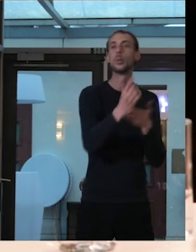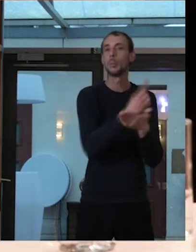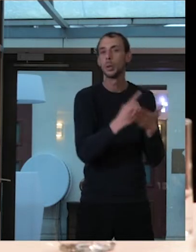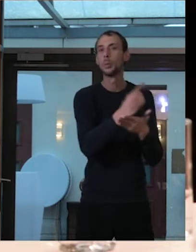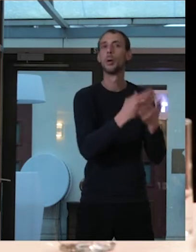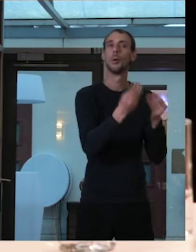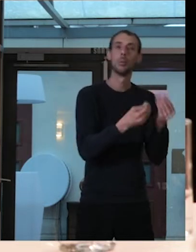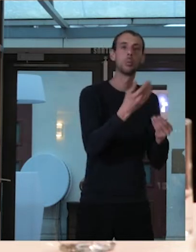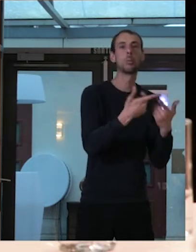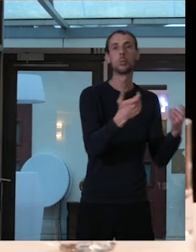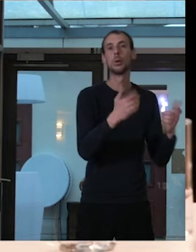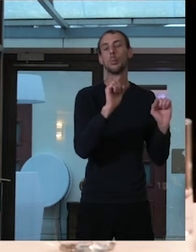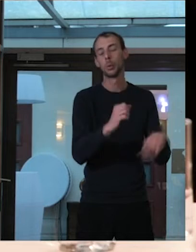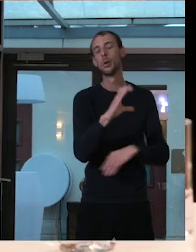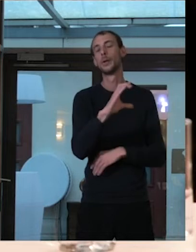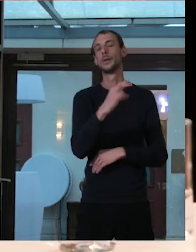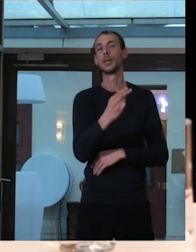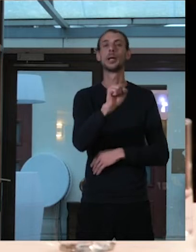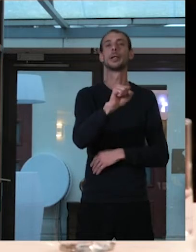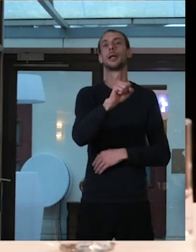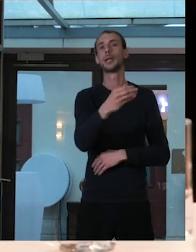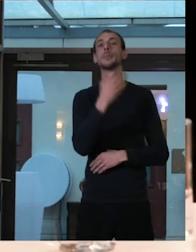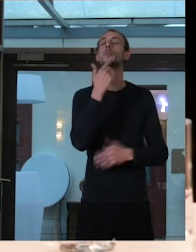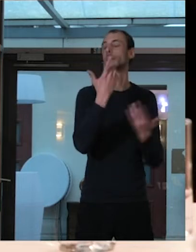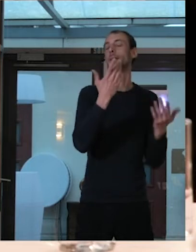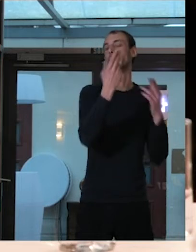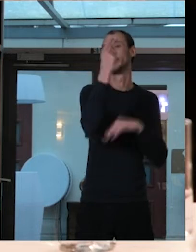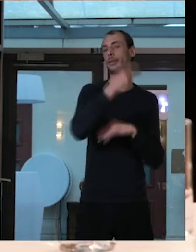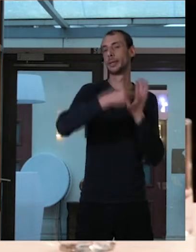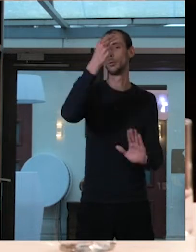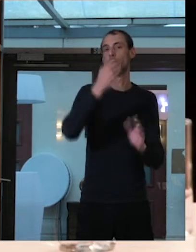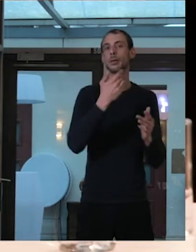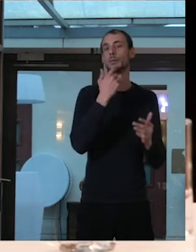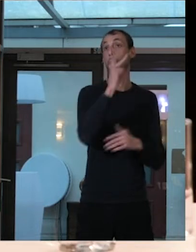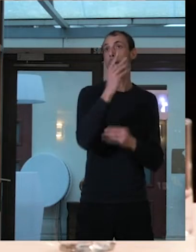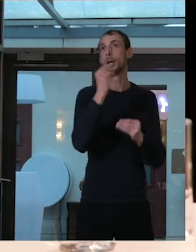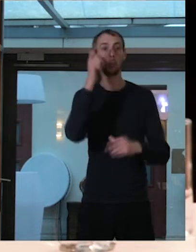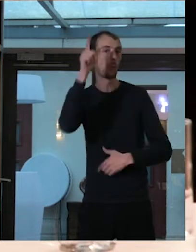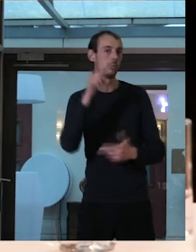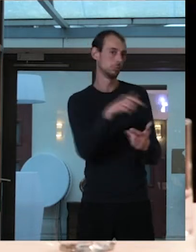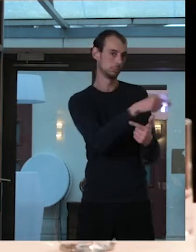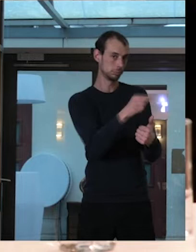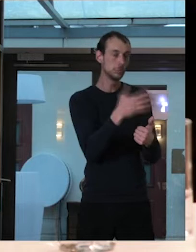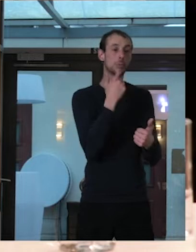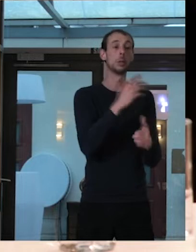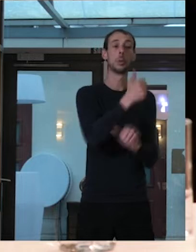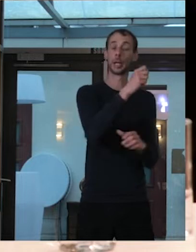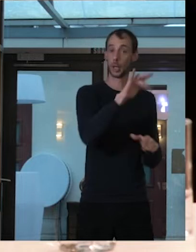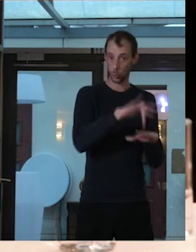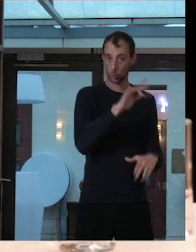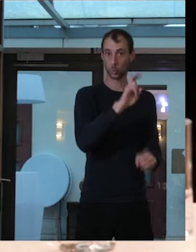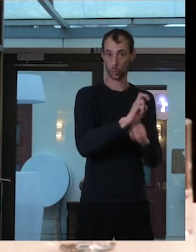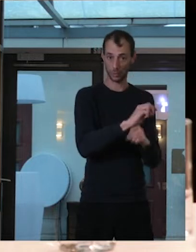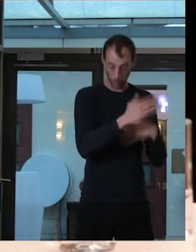après CNSM, enfin conservatoire national, donc à Paris ou au Lyon. Donc après avoir fait ces conservatoires-là, et notamment